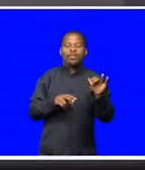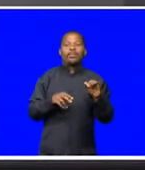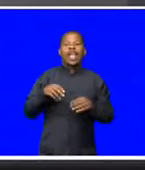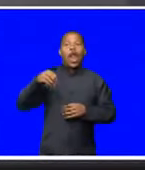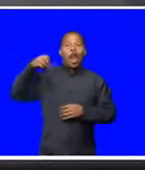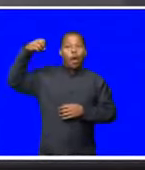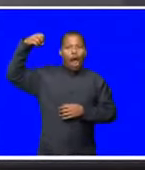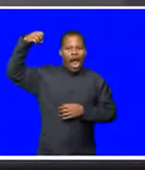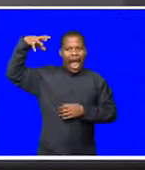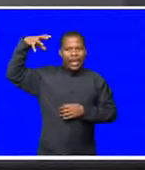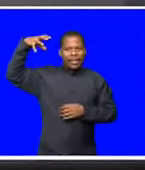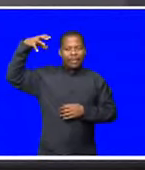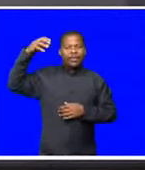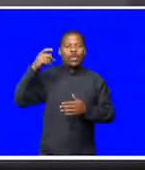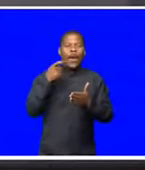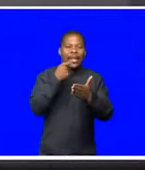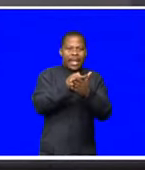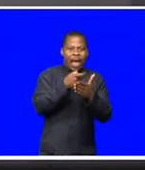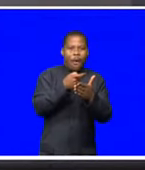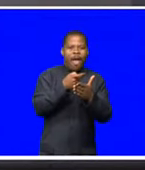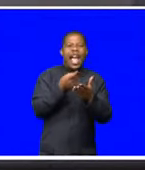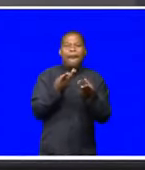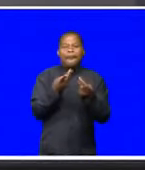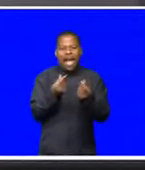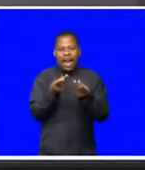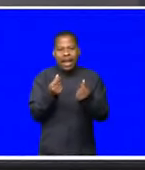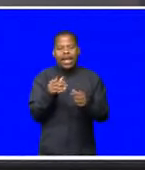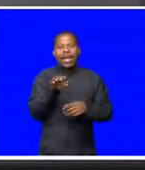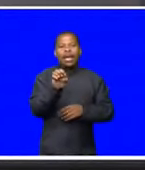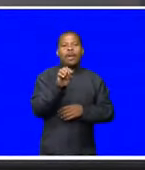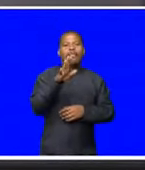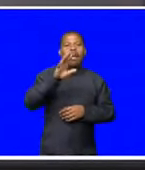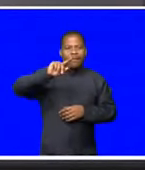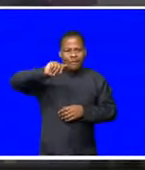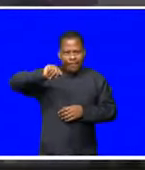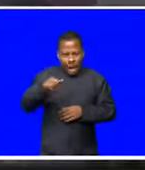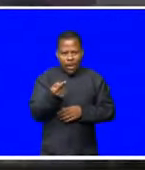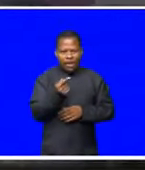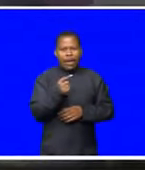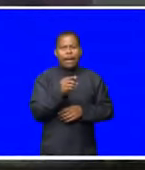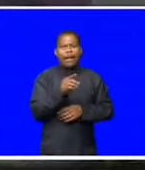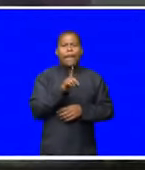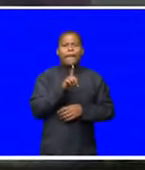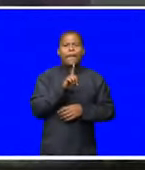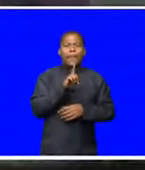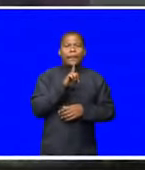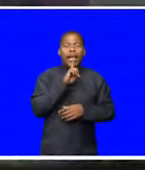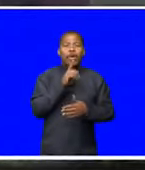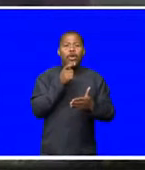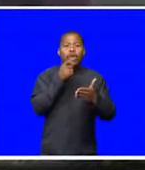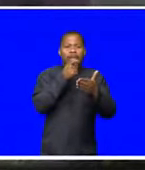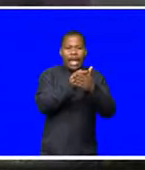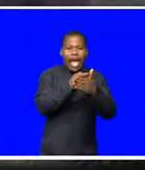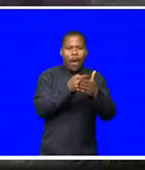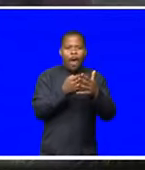ngugesi lowathengwa ngulesikolwa ngemali lengu 5000 emalangeni uthengelwa